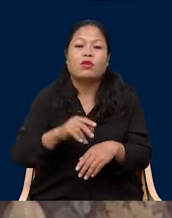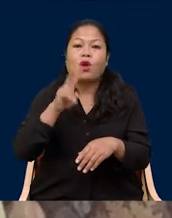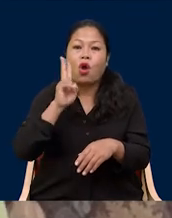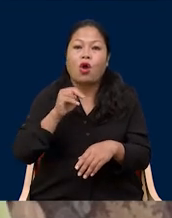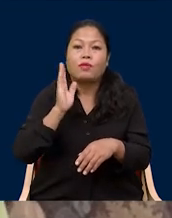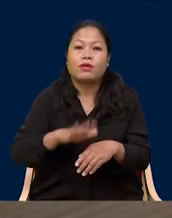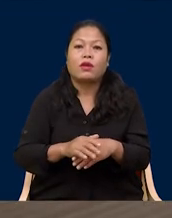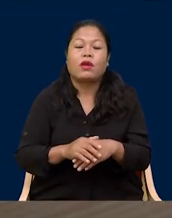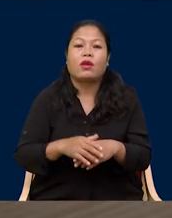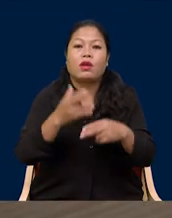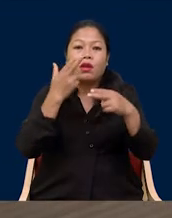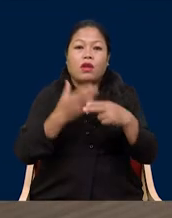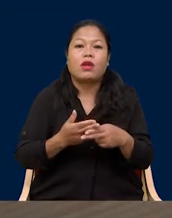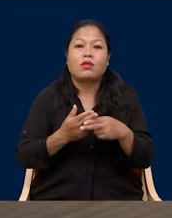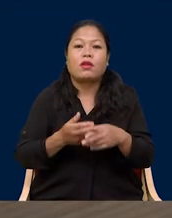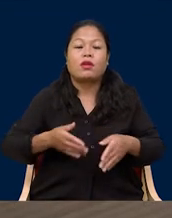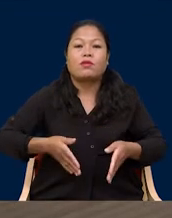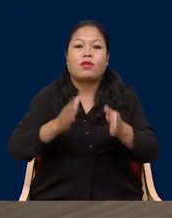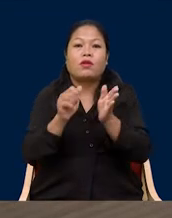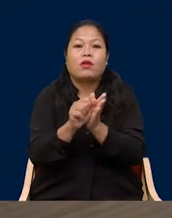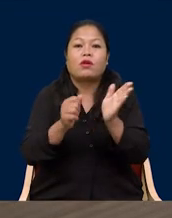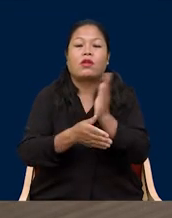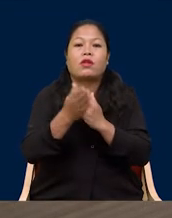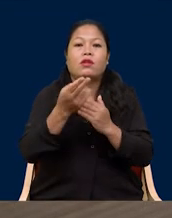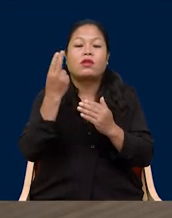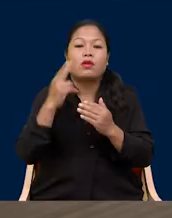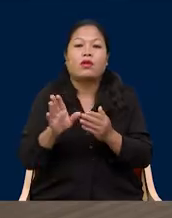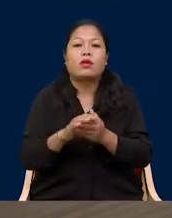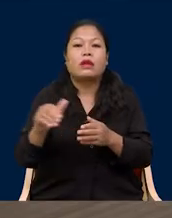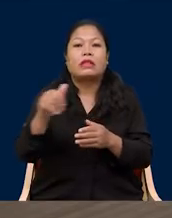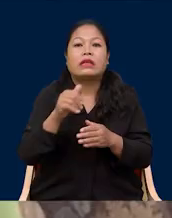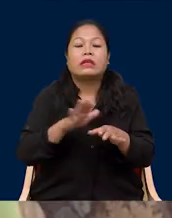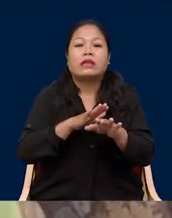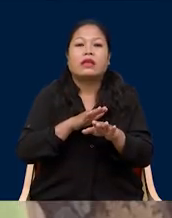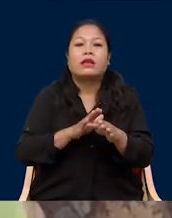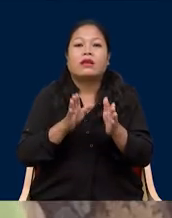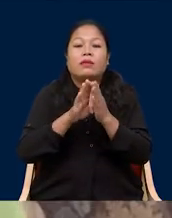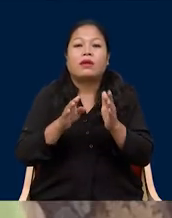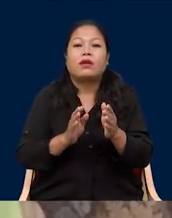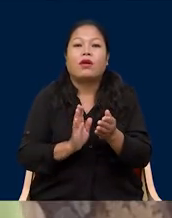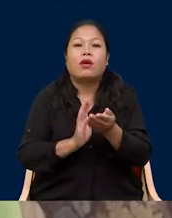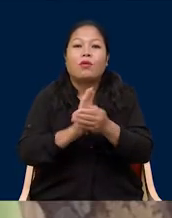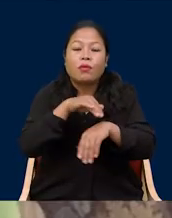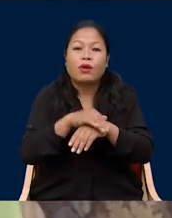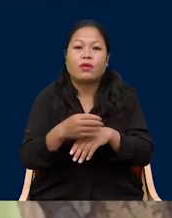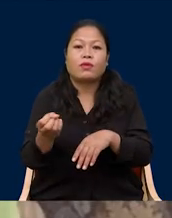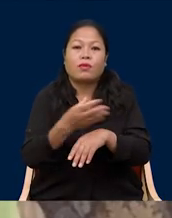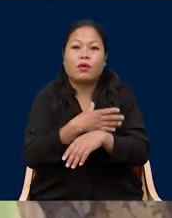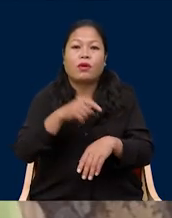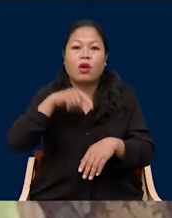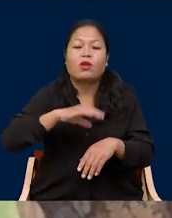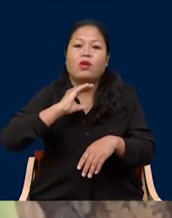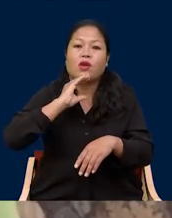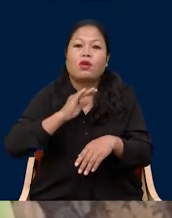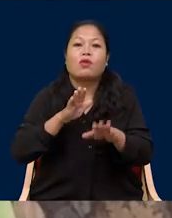सक्ने अवस्थामा यदि हाम्रो आर्थिक पाथवे चाहिँ त्यसरी अगाडि बढेको खण्डमा त्यसबाट सबैभन्दा बढी प्रभावित हुने को हुन् त